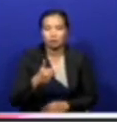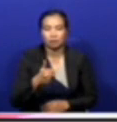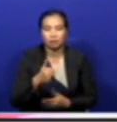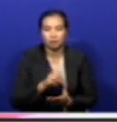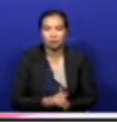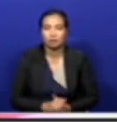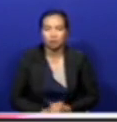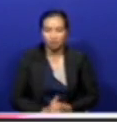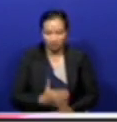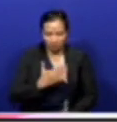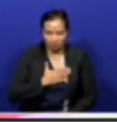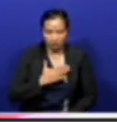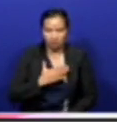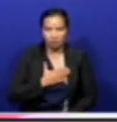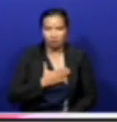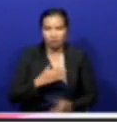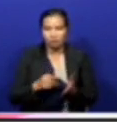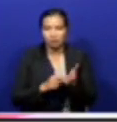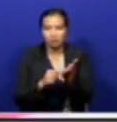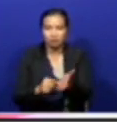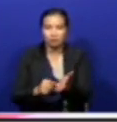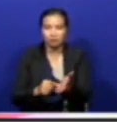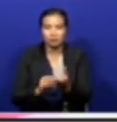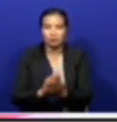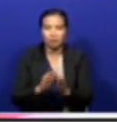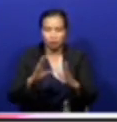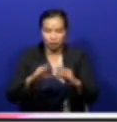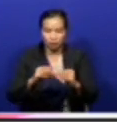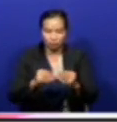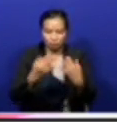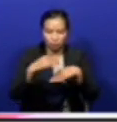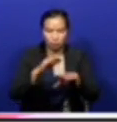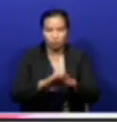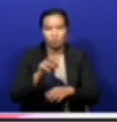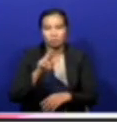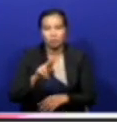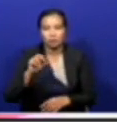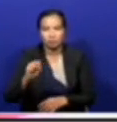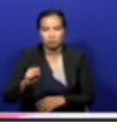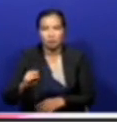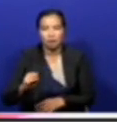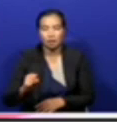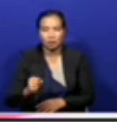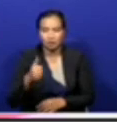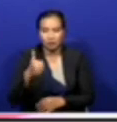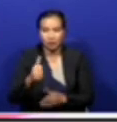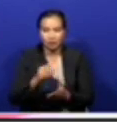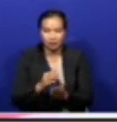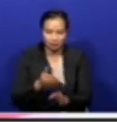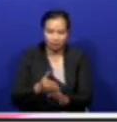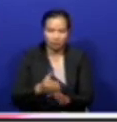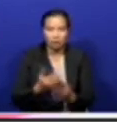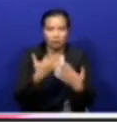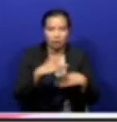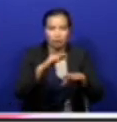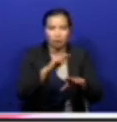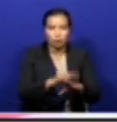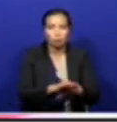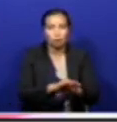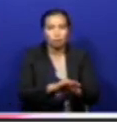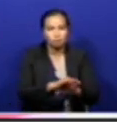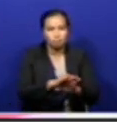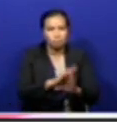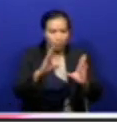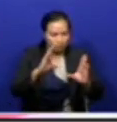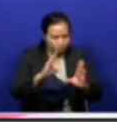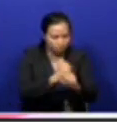ได้เราสามารถเสนอเข้าสู่ที่ประชุมร่วมรัฐสภาได้กรณีถ้ามีคำวินิจฉัยของการร่วมเป็นที่สุดแล้วท่านประธานเห็นช